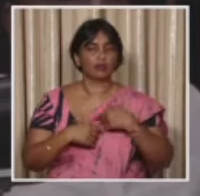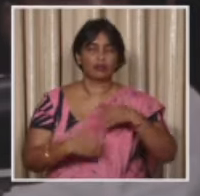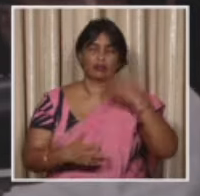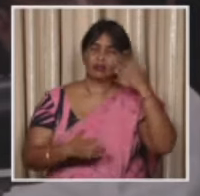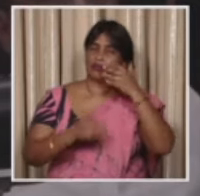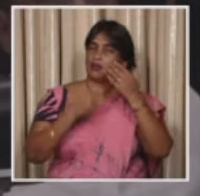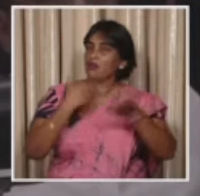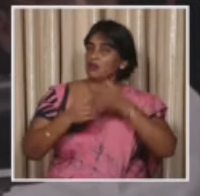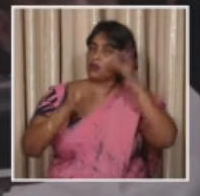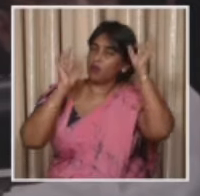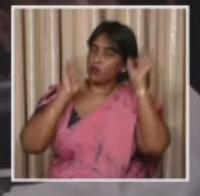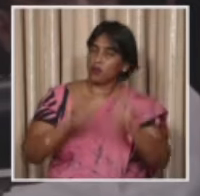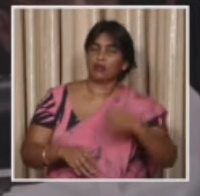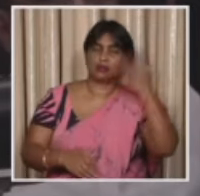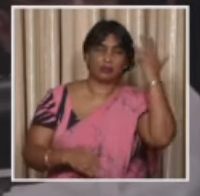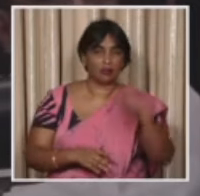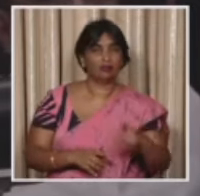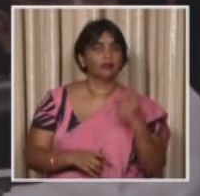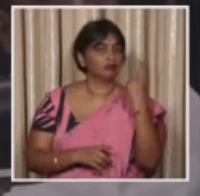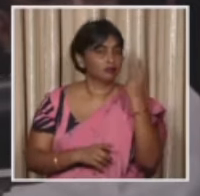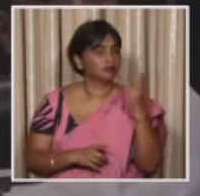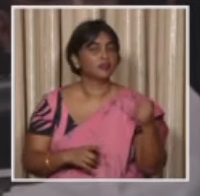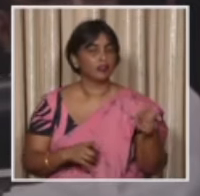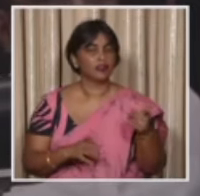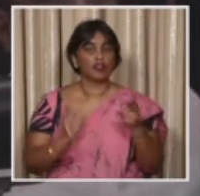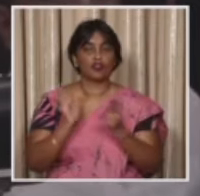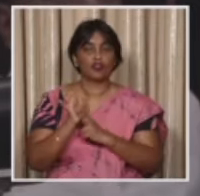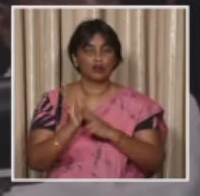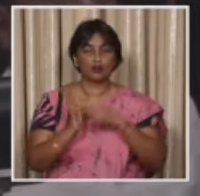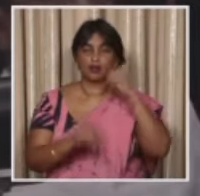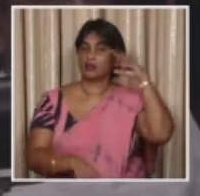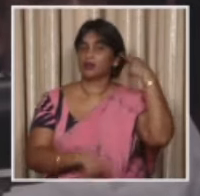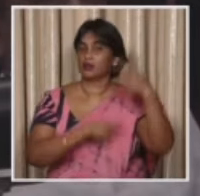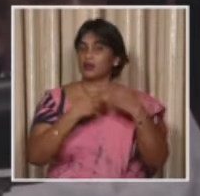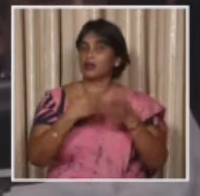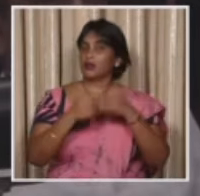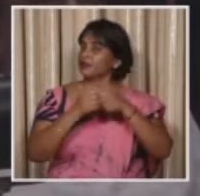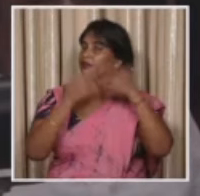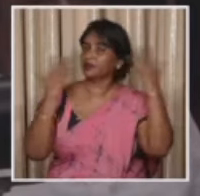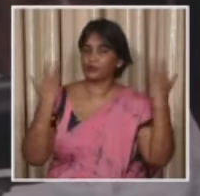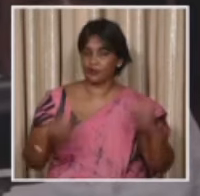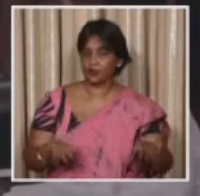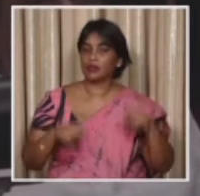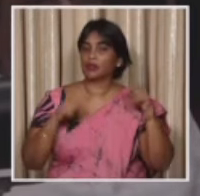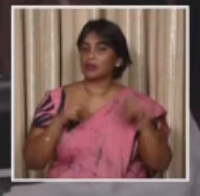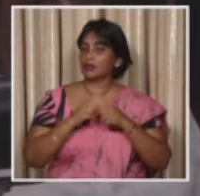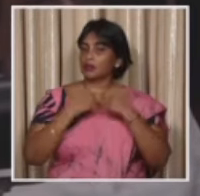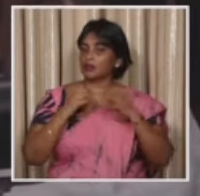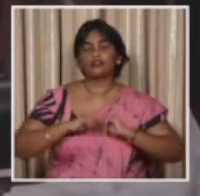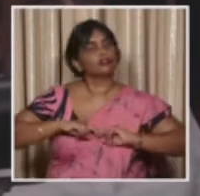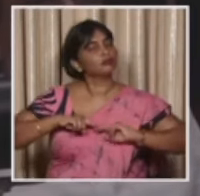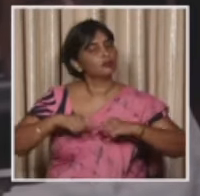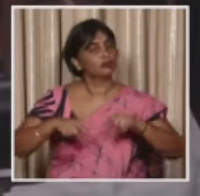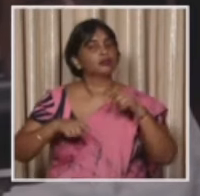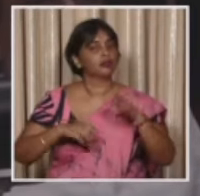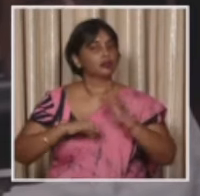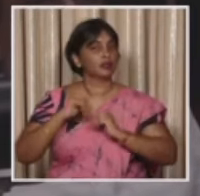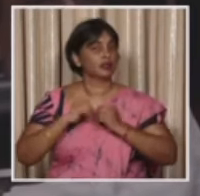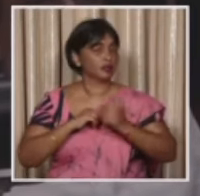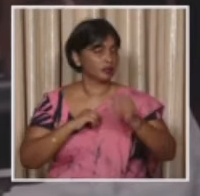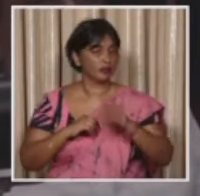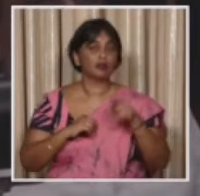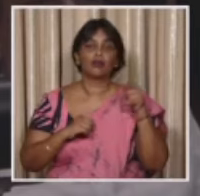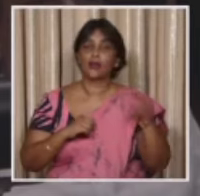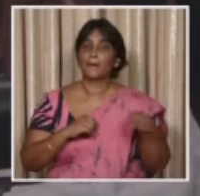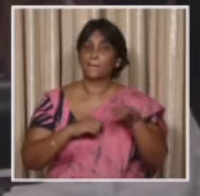මේක දෙන්න බැහැ කියන එක. දැන් නොරොච්චෝලේ බලාගාරය හදලා ඉවරයි. දැන් හදලා ඒක කරගෙන යනවා. ඒක ක්‍රියාත්මක වෙද්දී